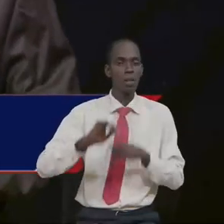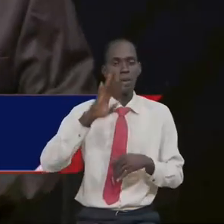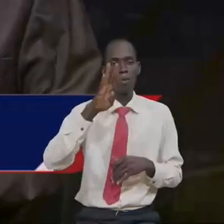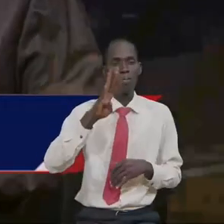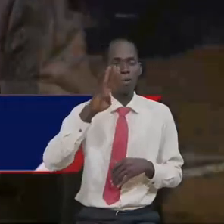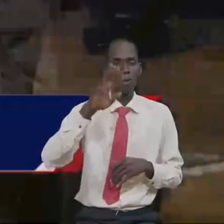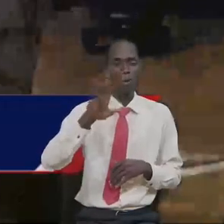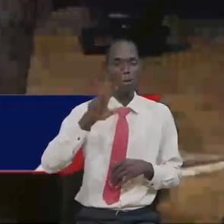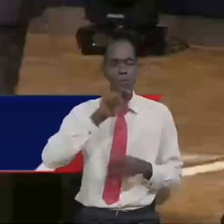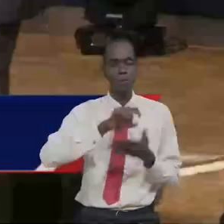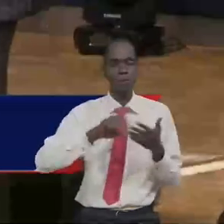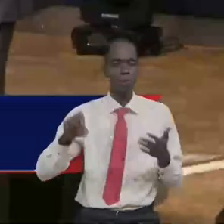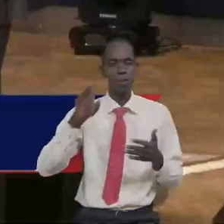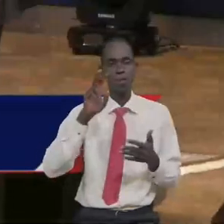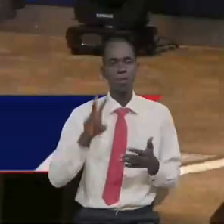Ésaïe